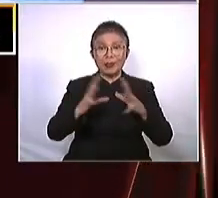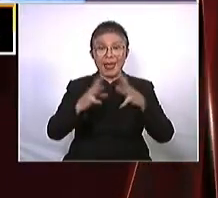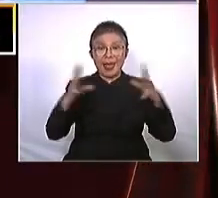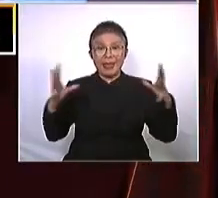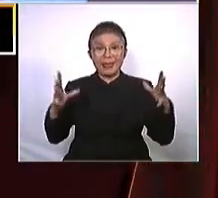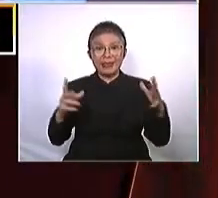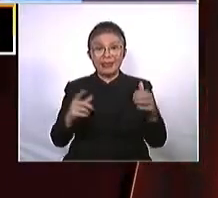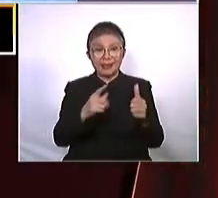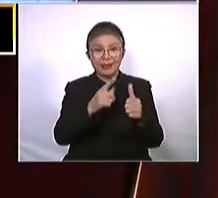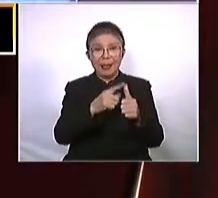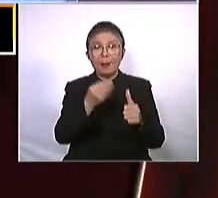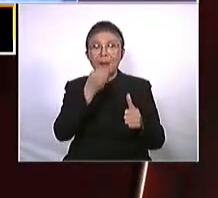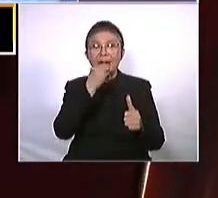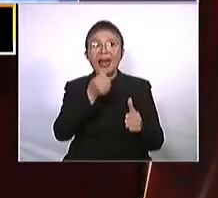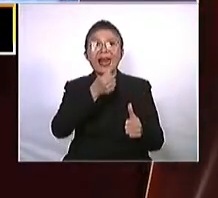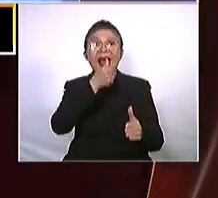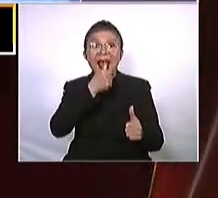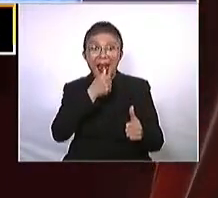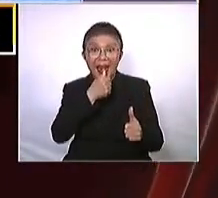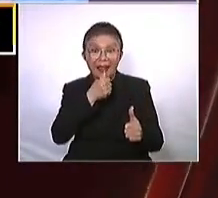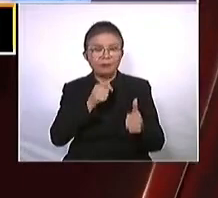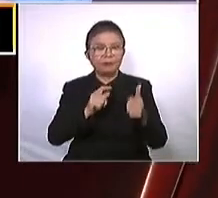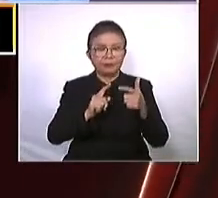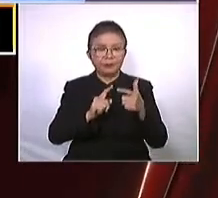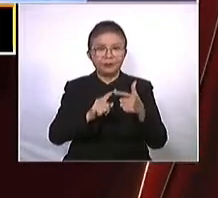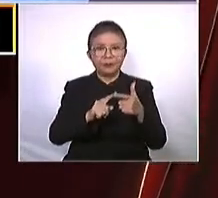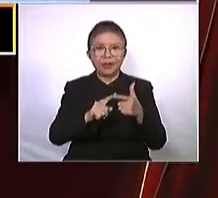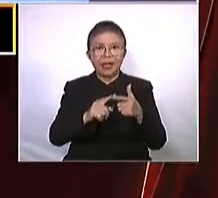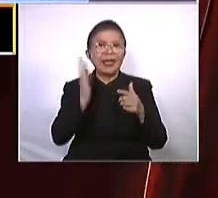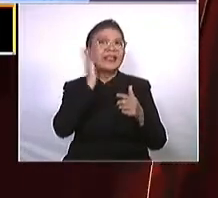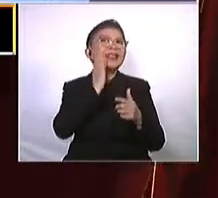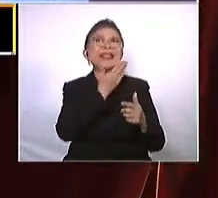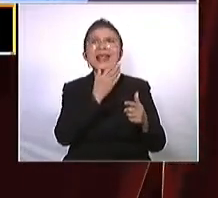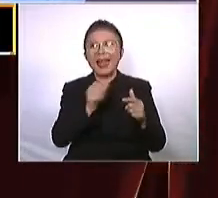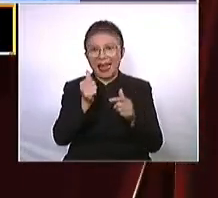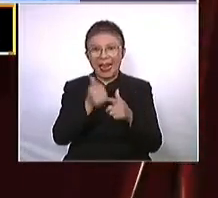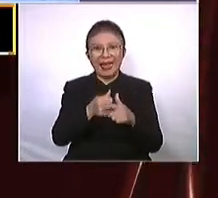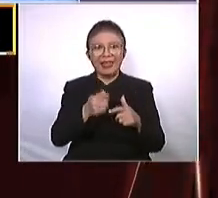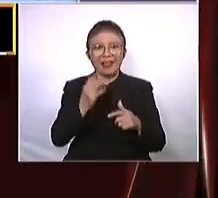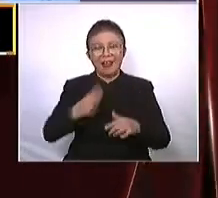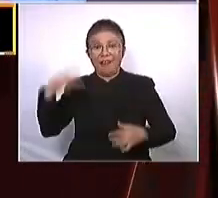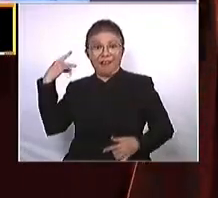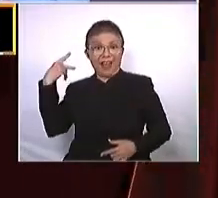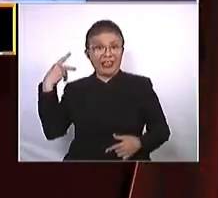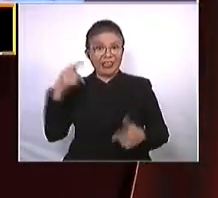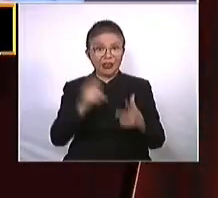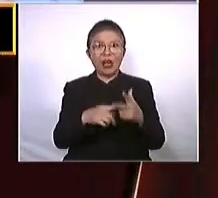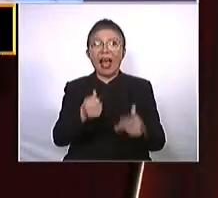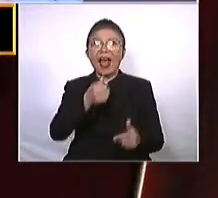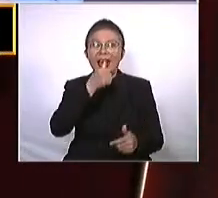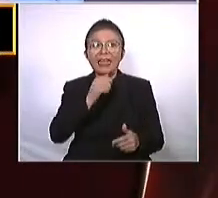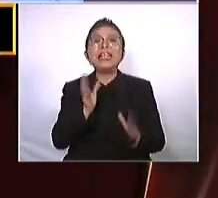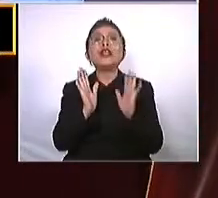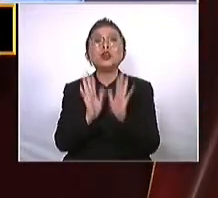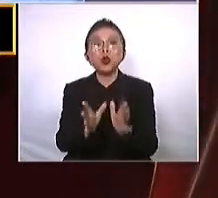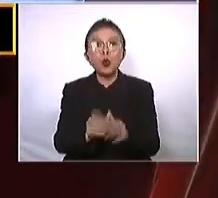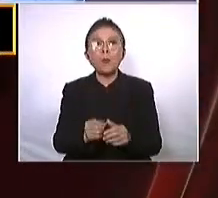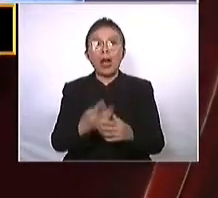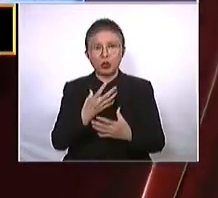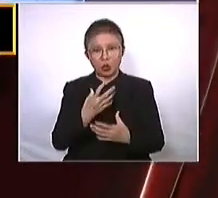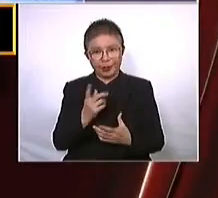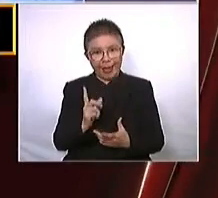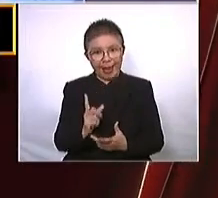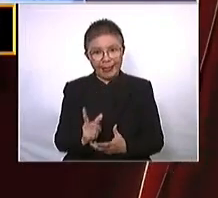adalah makanan halal kita, skincare halal kita, fashion kita. Nah, itu yang saya maksud, Gus.